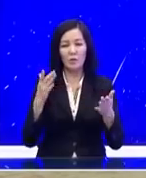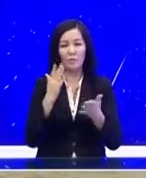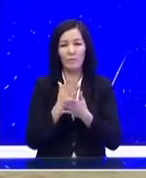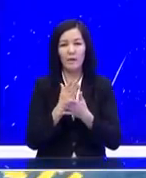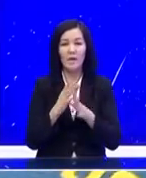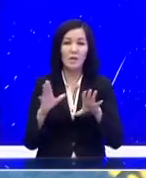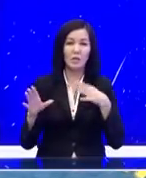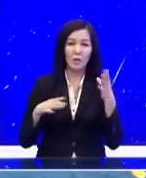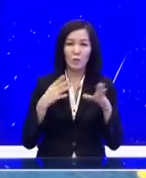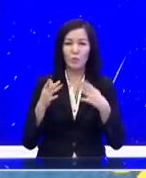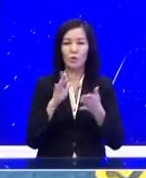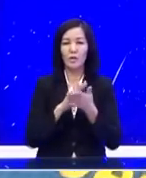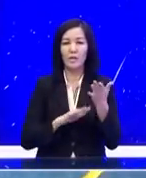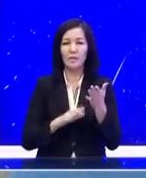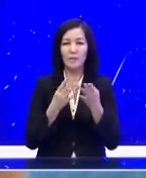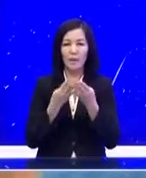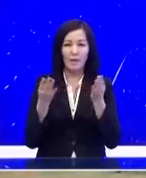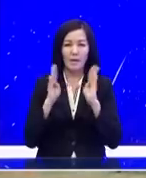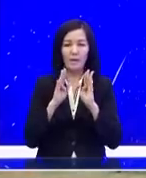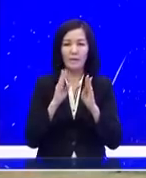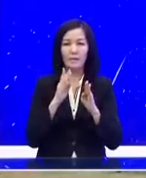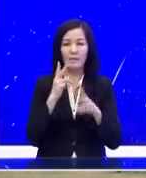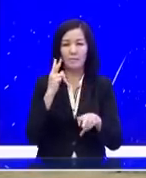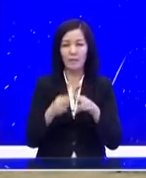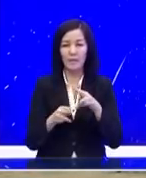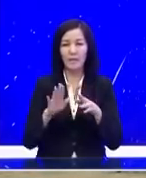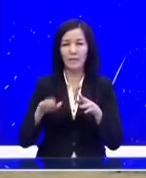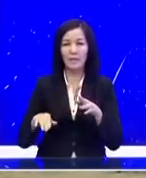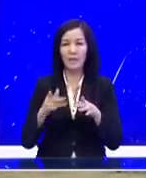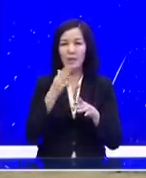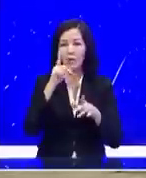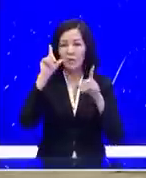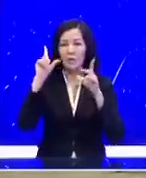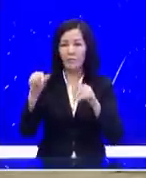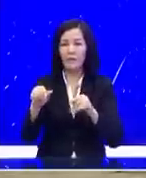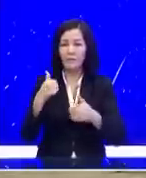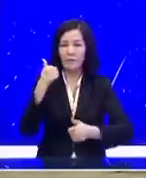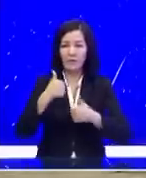жасап жатырмын. Карантин біткеннен кейін жаңағы шетелге шығып